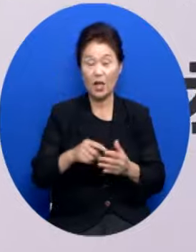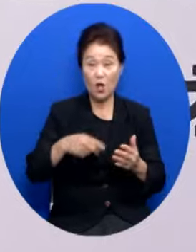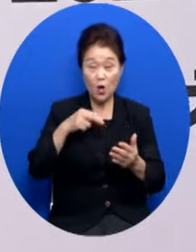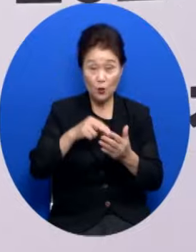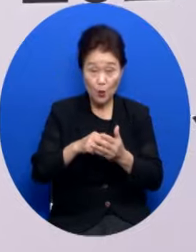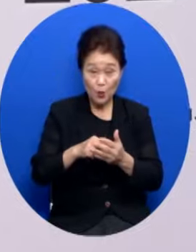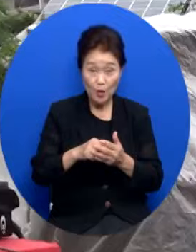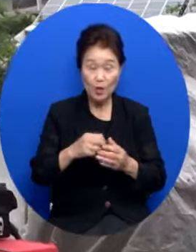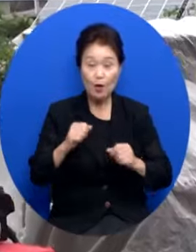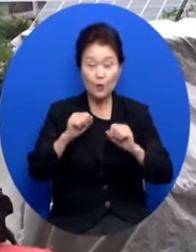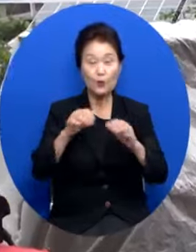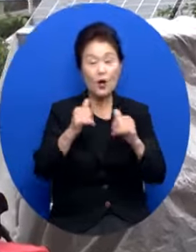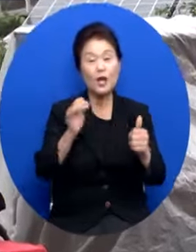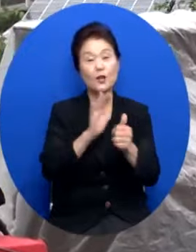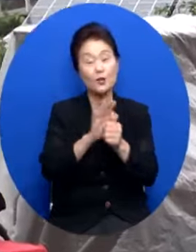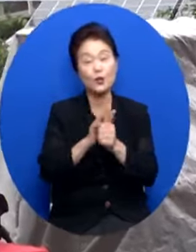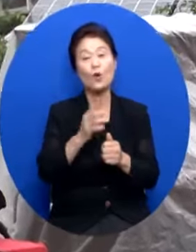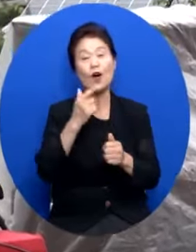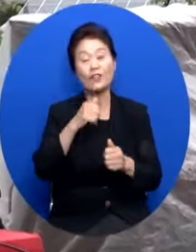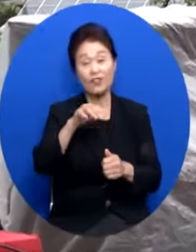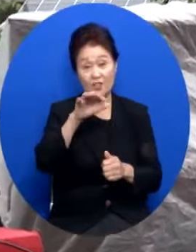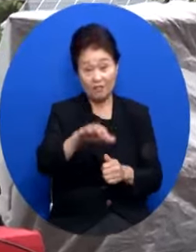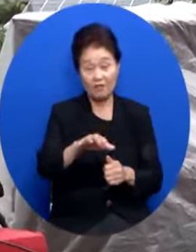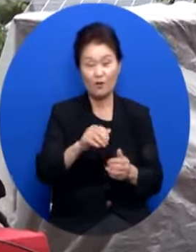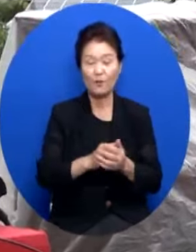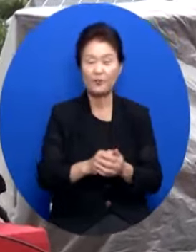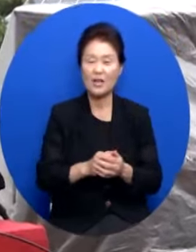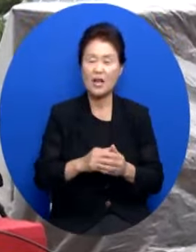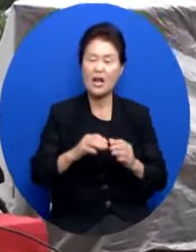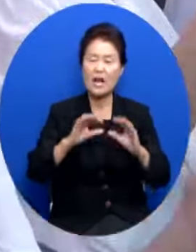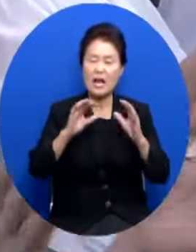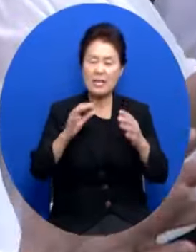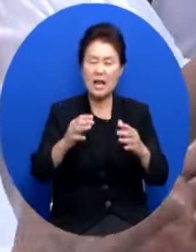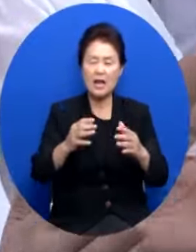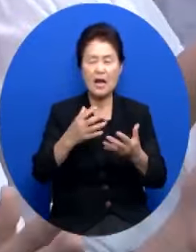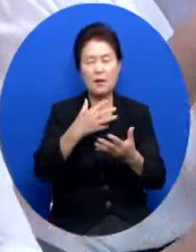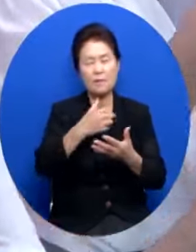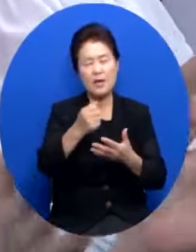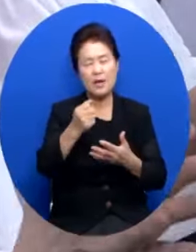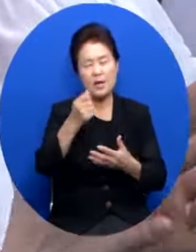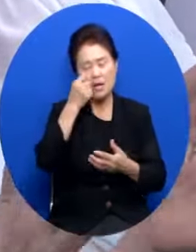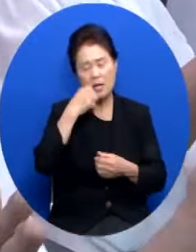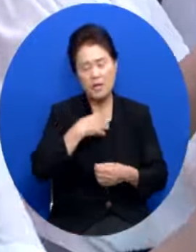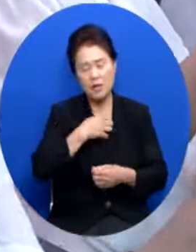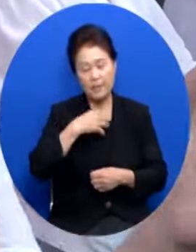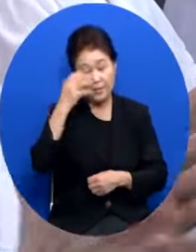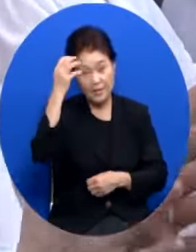교회는 경술국치를 되새기고 나라사랑 정신을 다지기 위해 매년 음악회를 열어오고 있습니다 전대